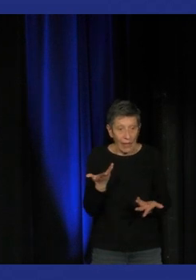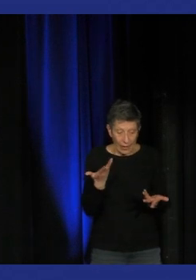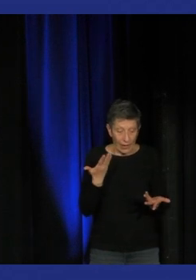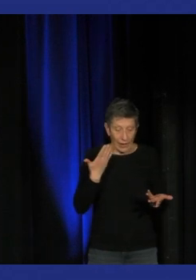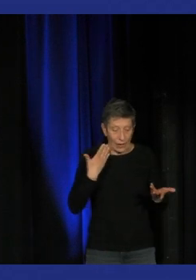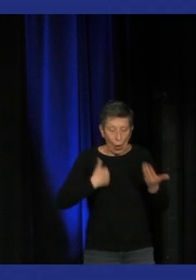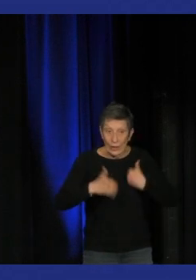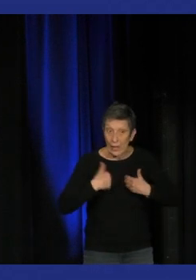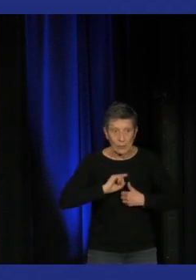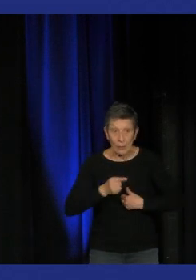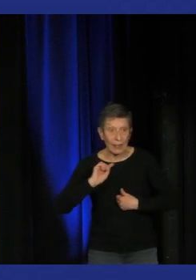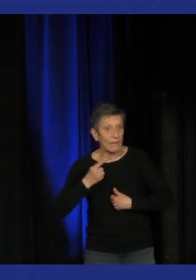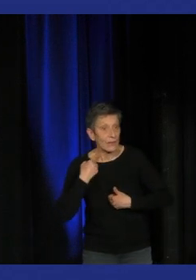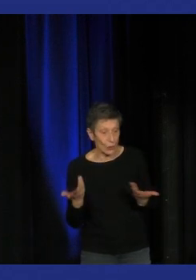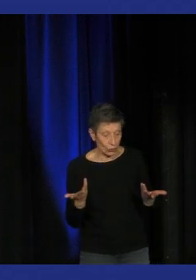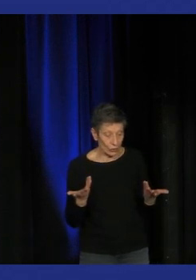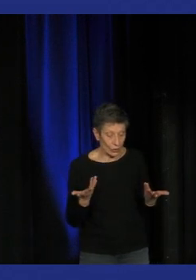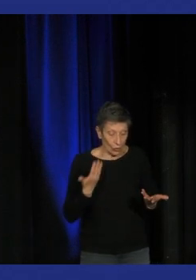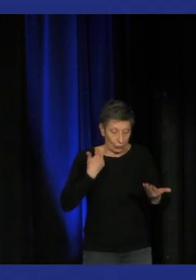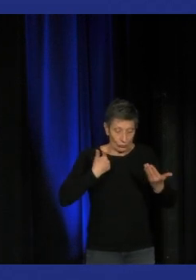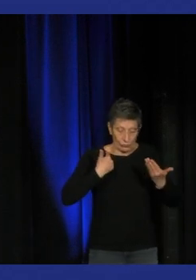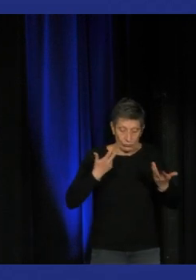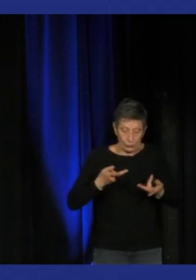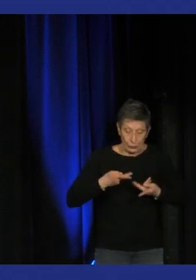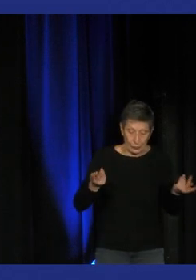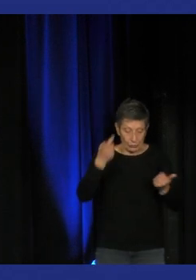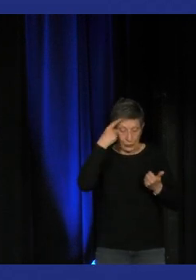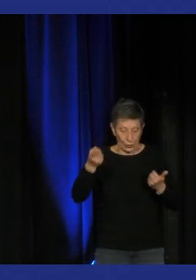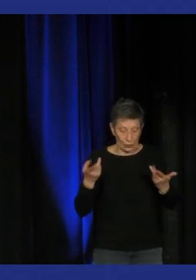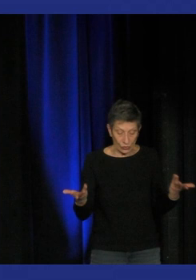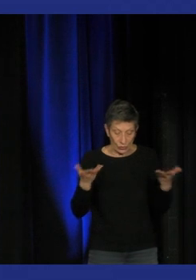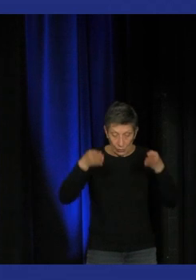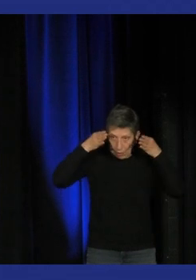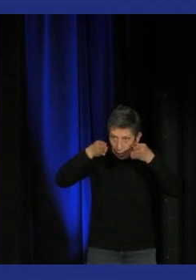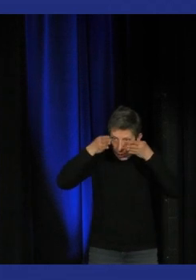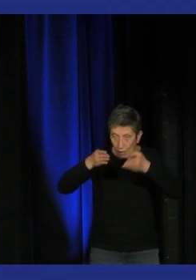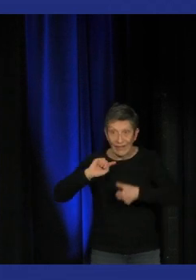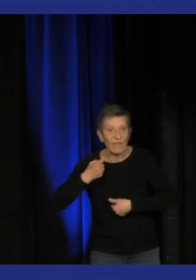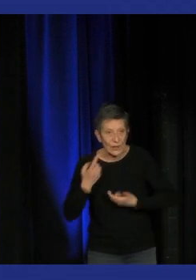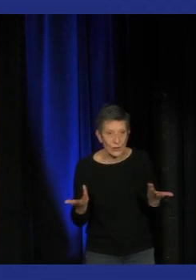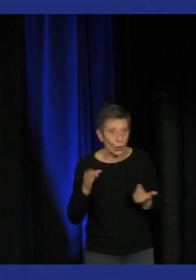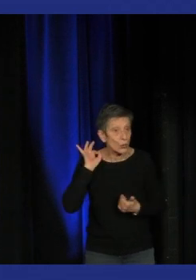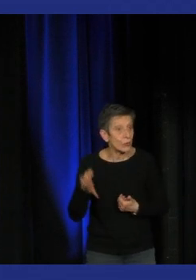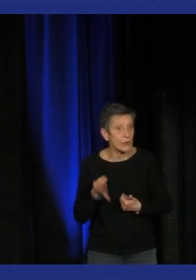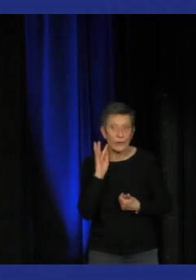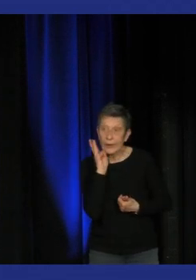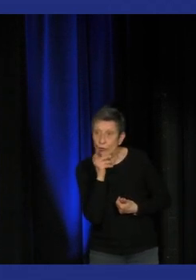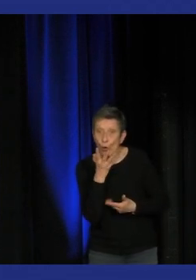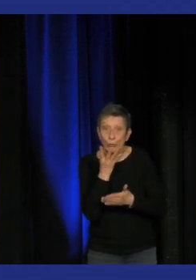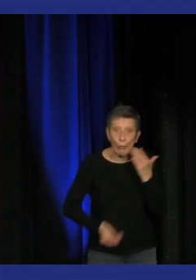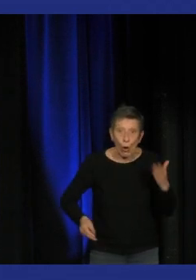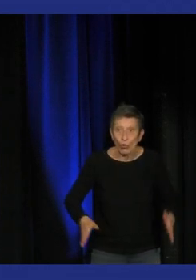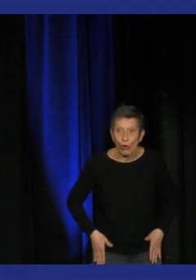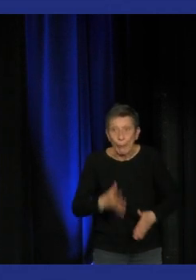l'aspect physique du handicap, sur donc la déficience. Voilà, il manque un sens, une main, un bras,